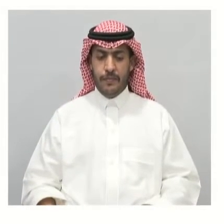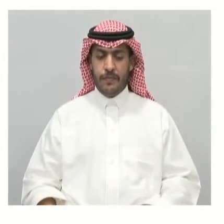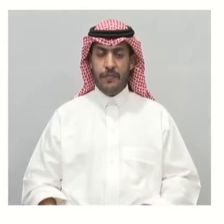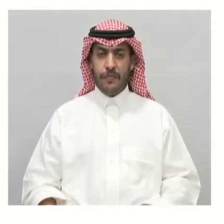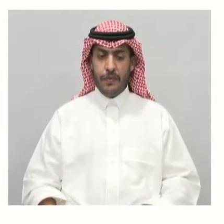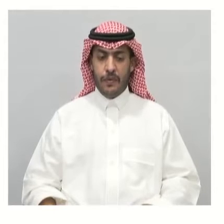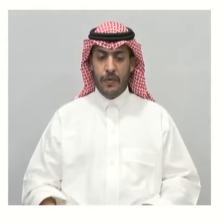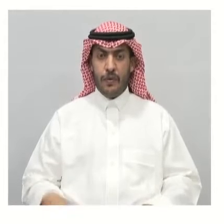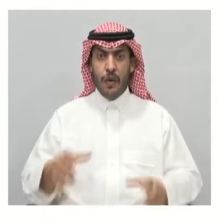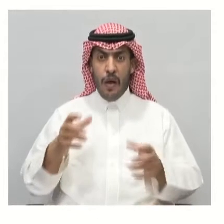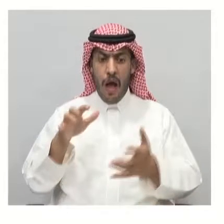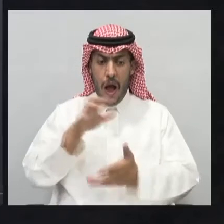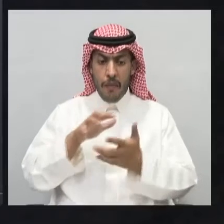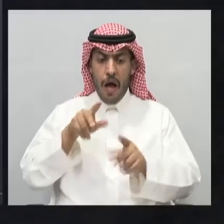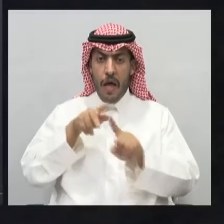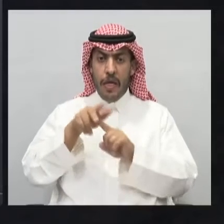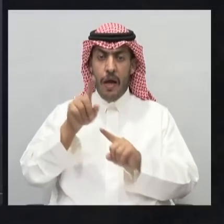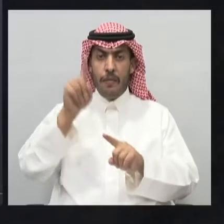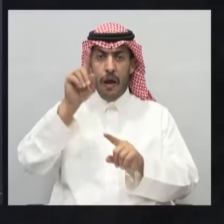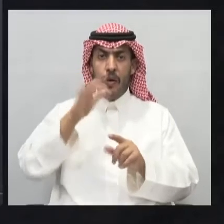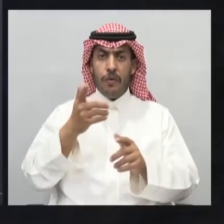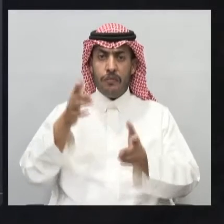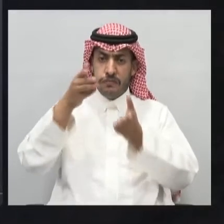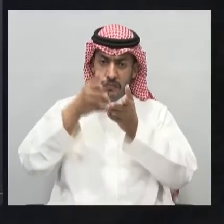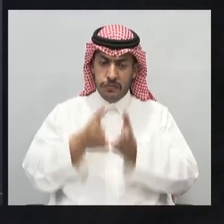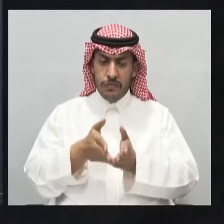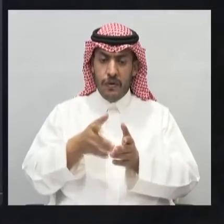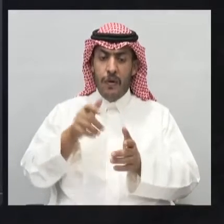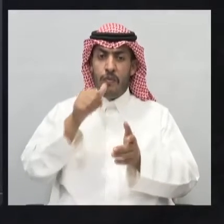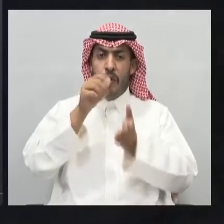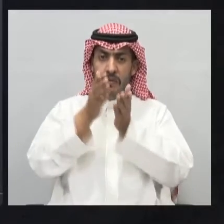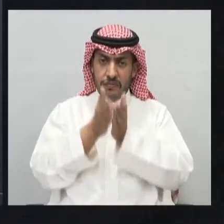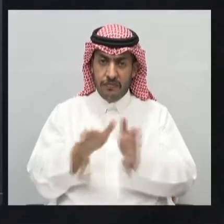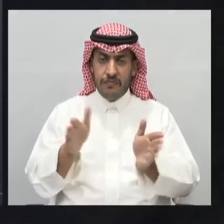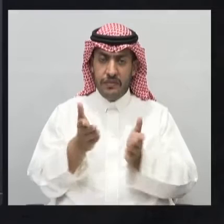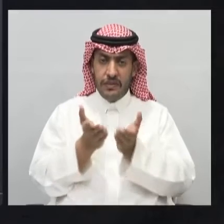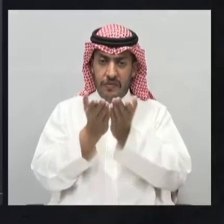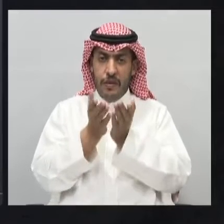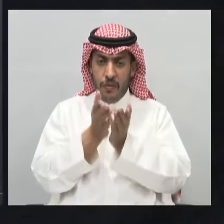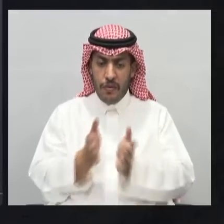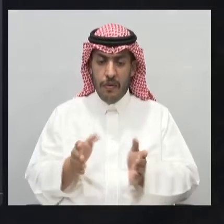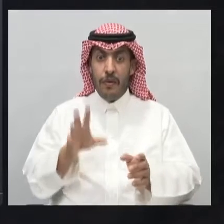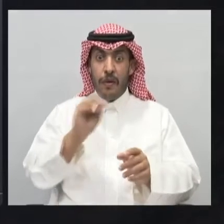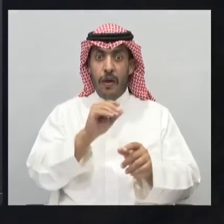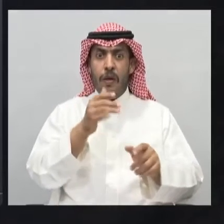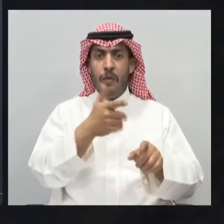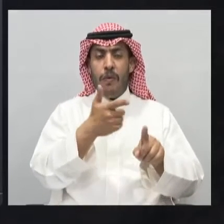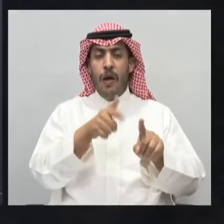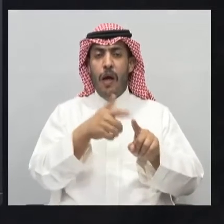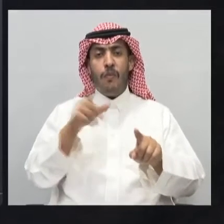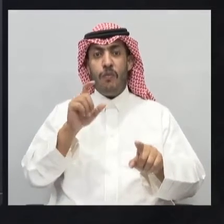المخلوقات حدوث عذاب الله بالطوفان وغرق الارض وغرق غير المؤمنين